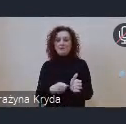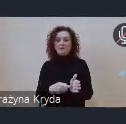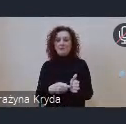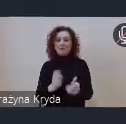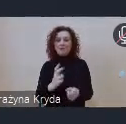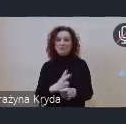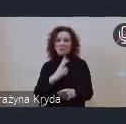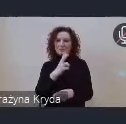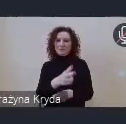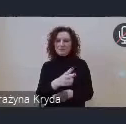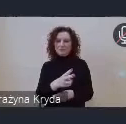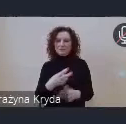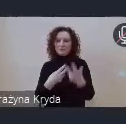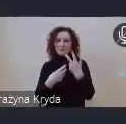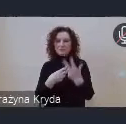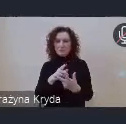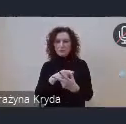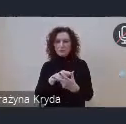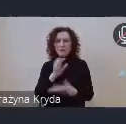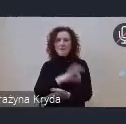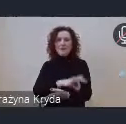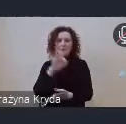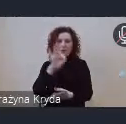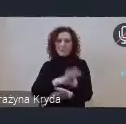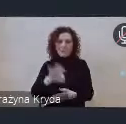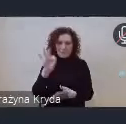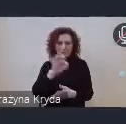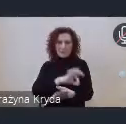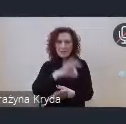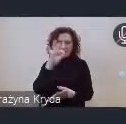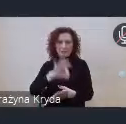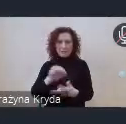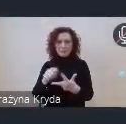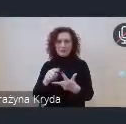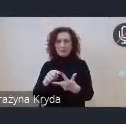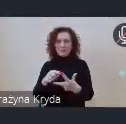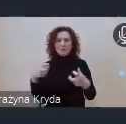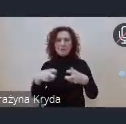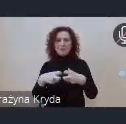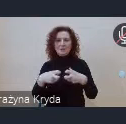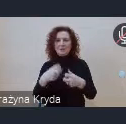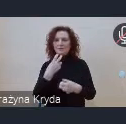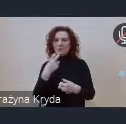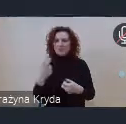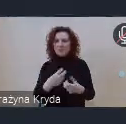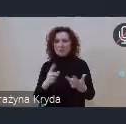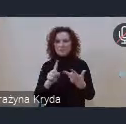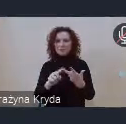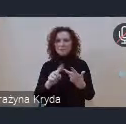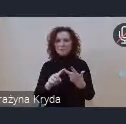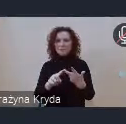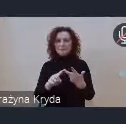w trzech obszarach w obszarze architektonicznym w obszarze elektronicznym cyfrowym i w obszarze